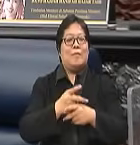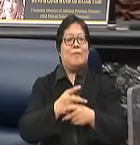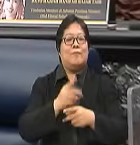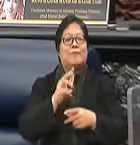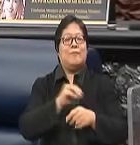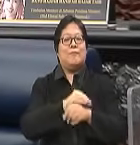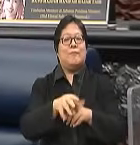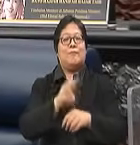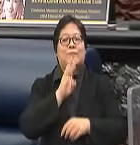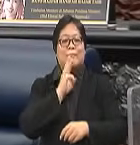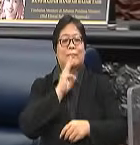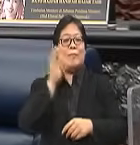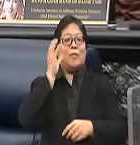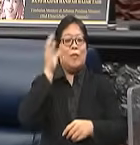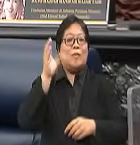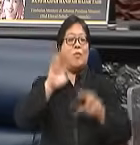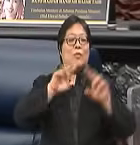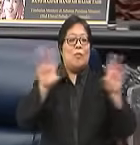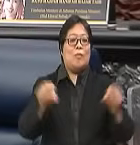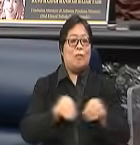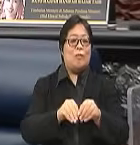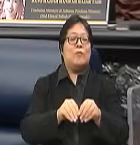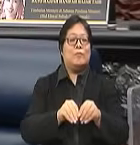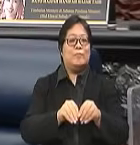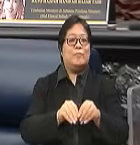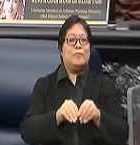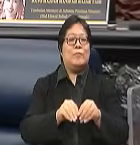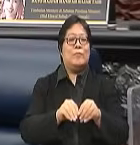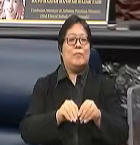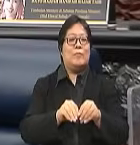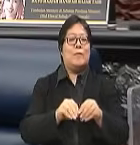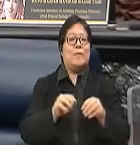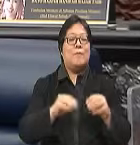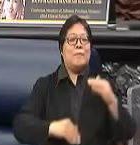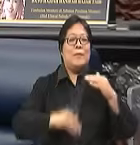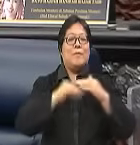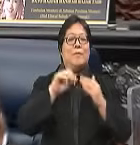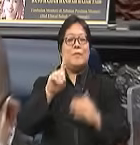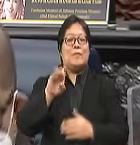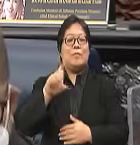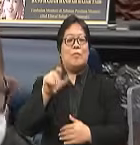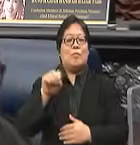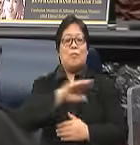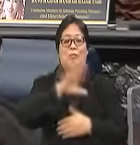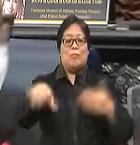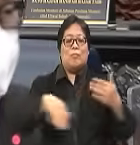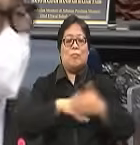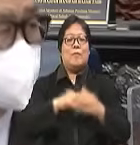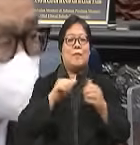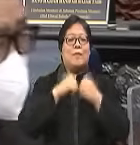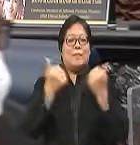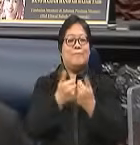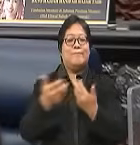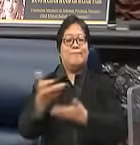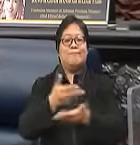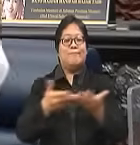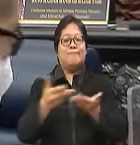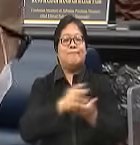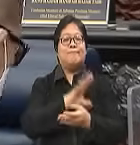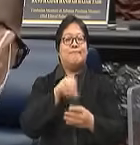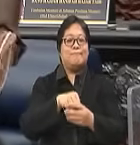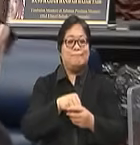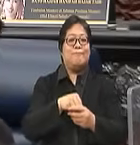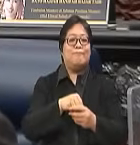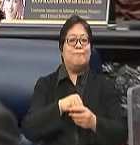air dengan konsep total maksimum deloit dengan izin kepada semua agency pemegang taruh yang terlibat